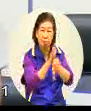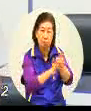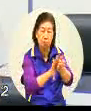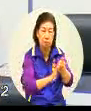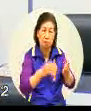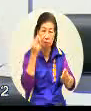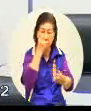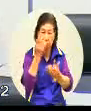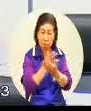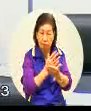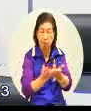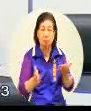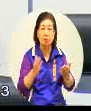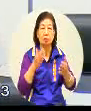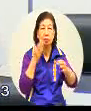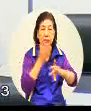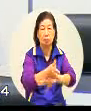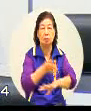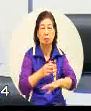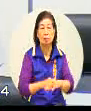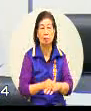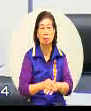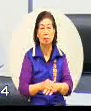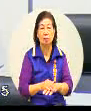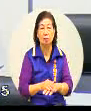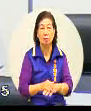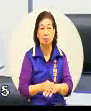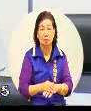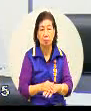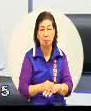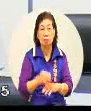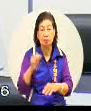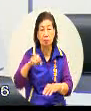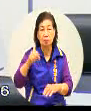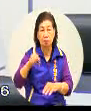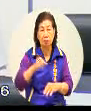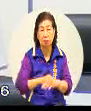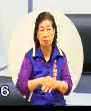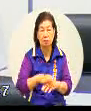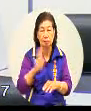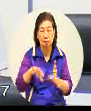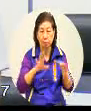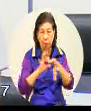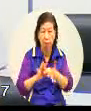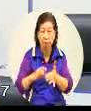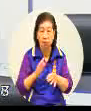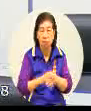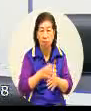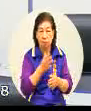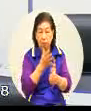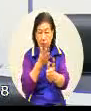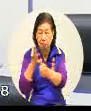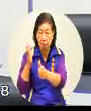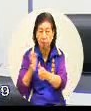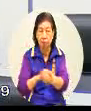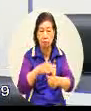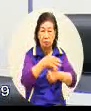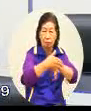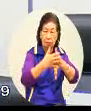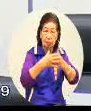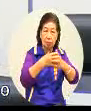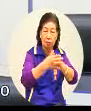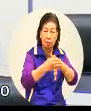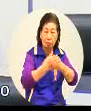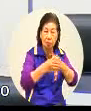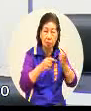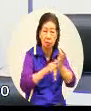已经过啊，已经通过啊。我老紧张起呢，我继续个了解，问这个环保专家，啊，